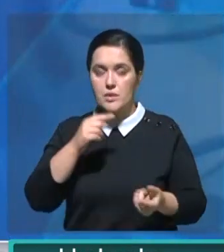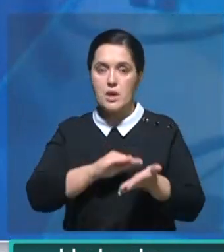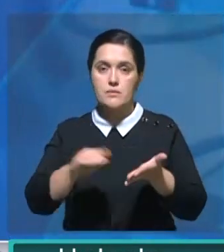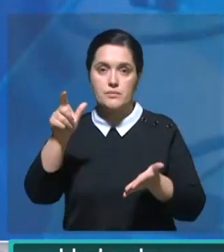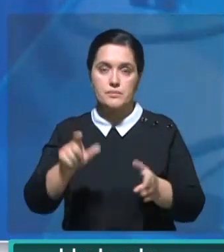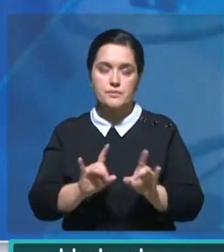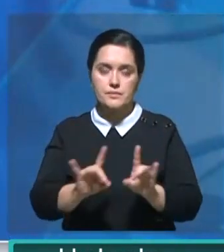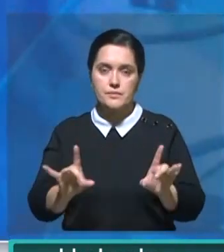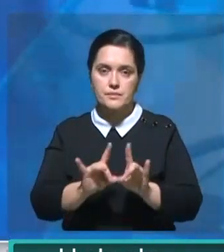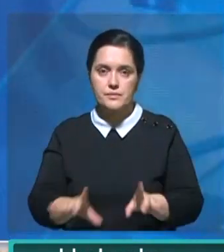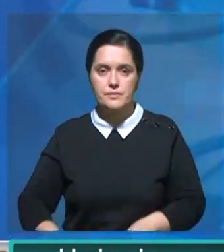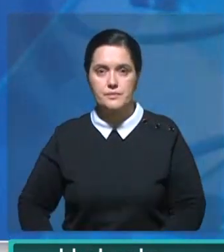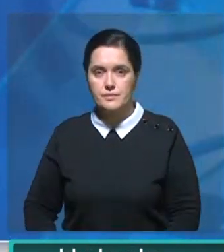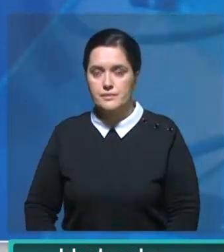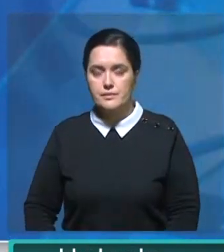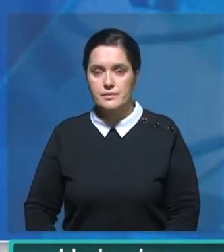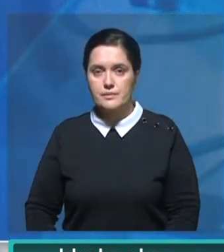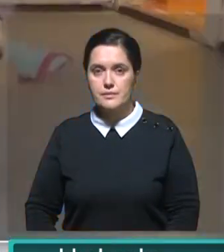году. Асем Утешева продолжит.